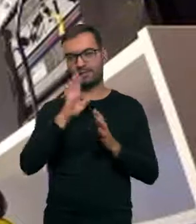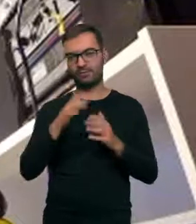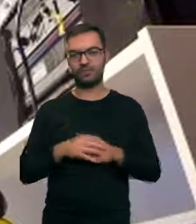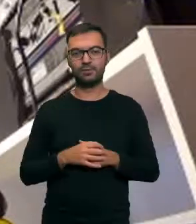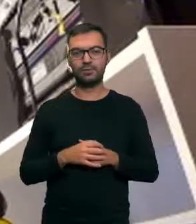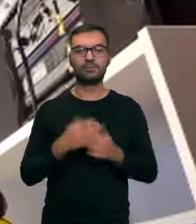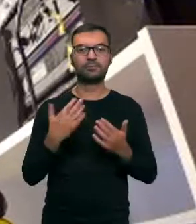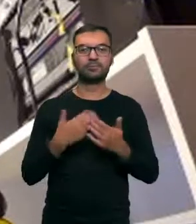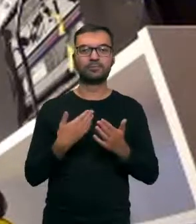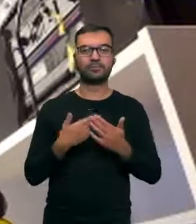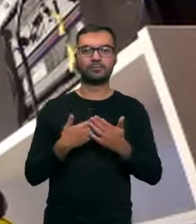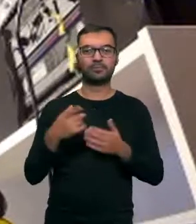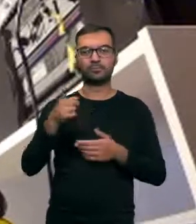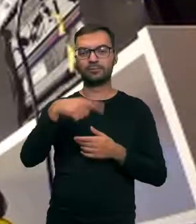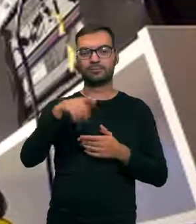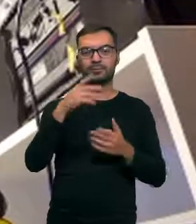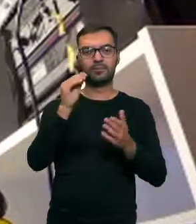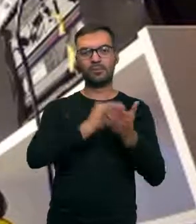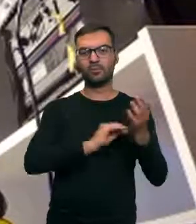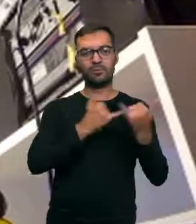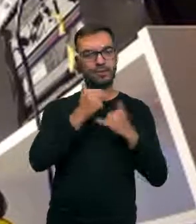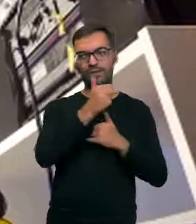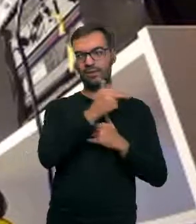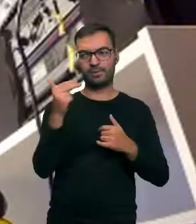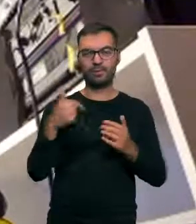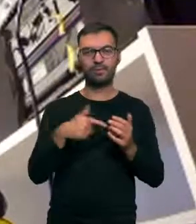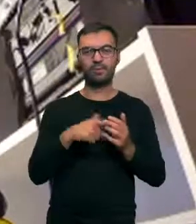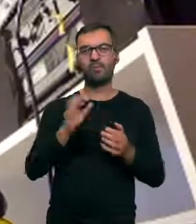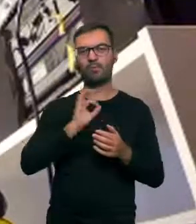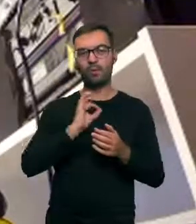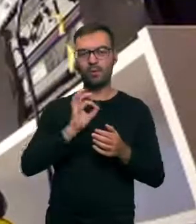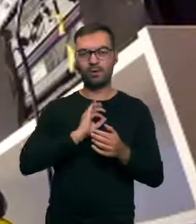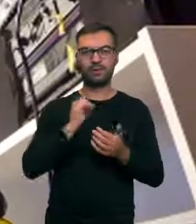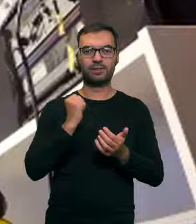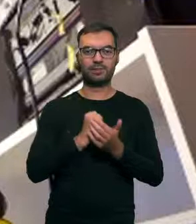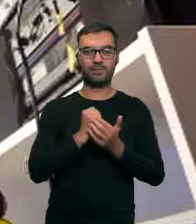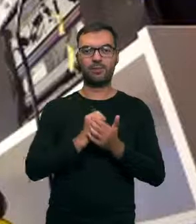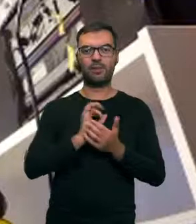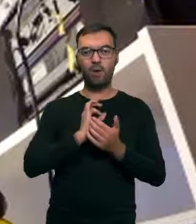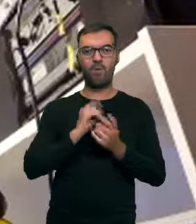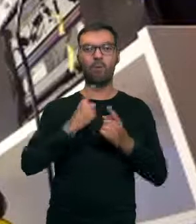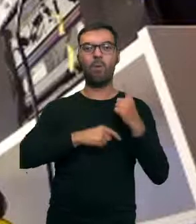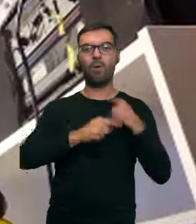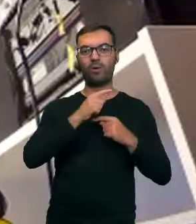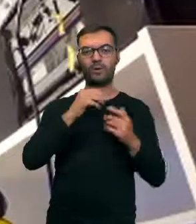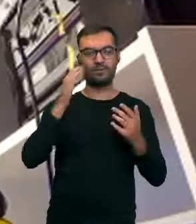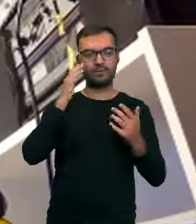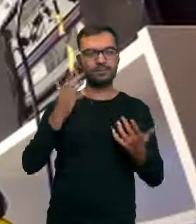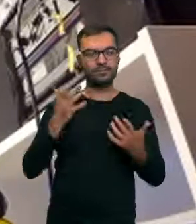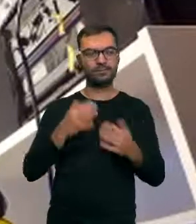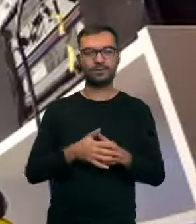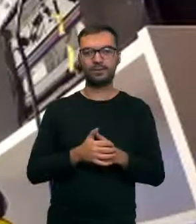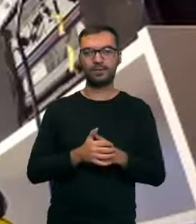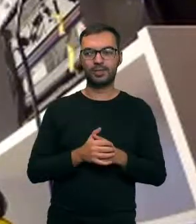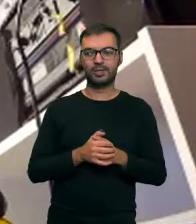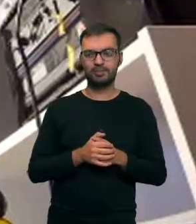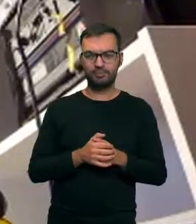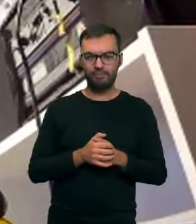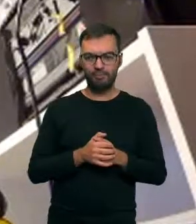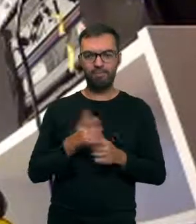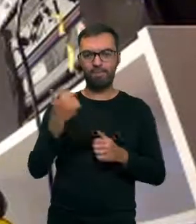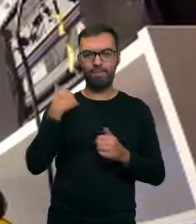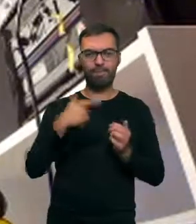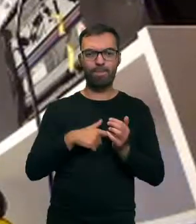interesuje, ponieważ oni piszą o innych rzeczach. A to jest moja sprawa pokoleniowa. Gdzie pani, mi było